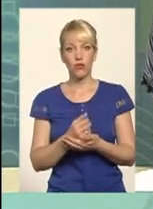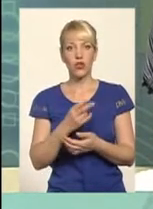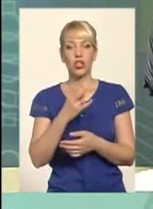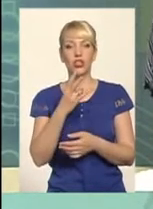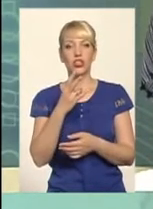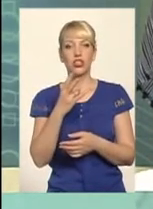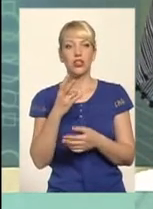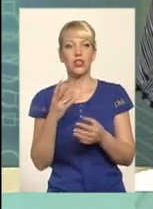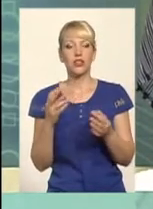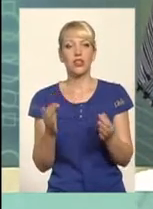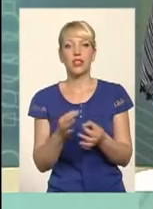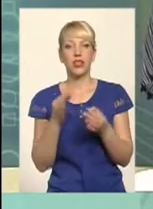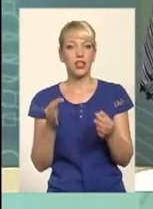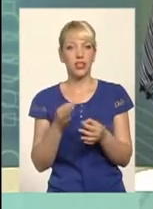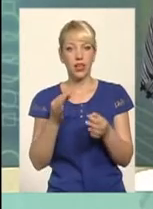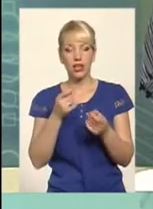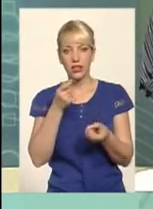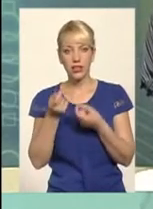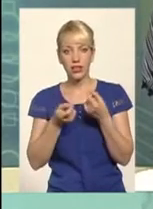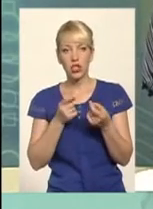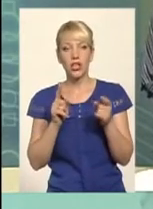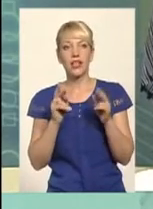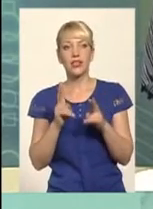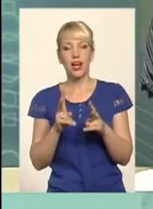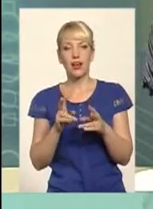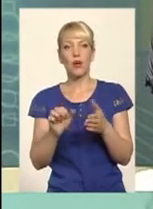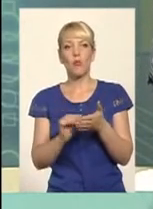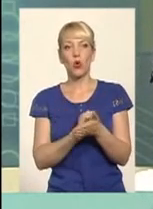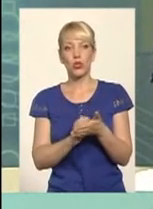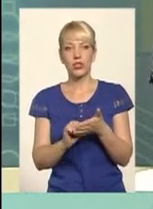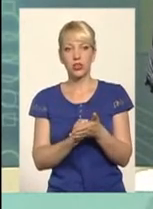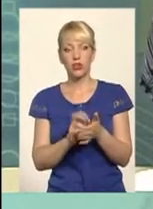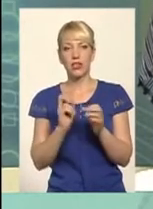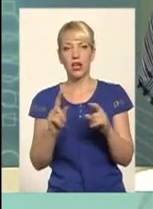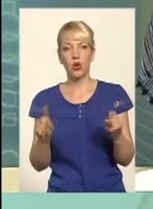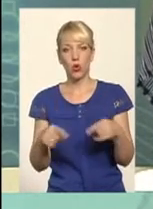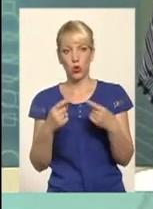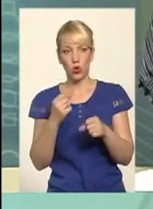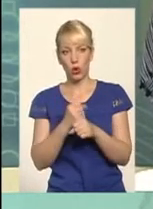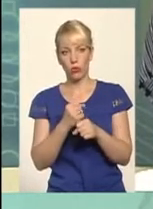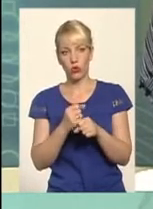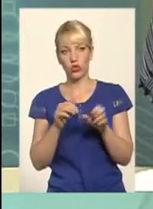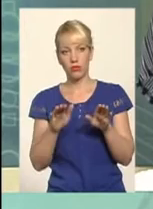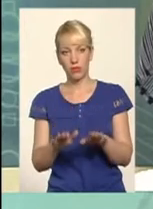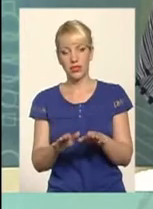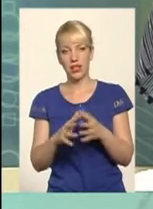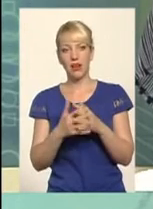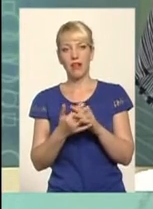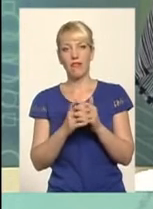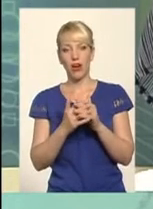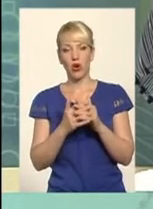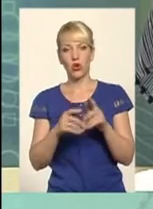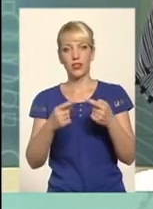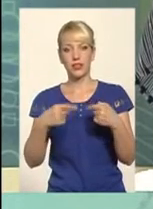скажімо, заусенець в тому, як зроблене, як протестоване, як організоване робоче місце в